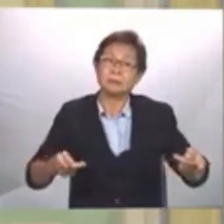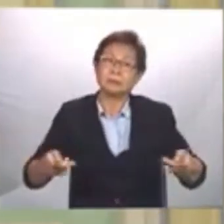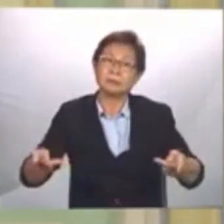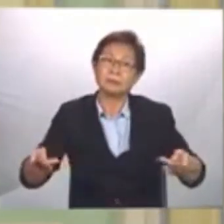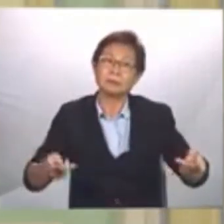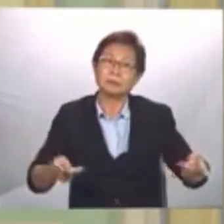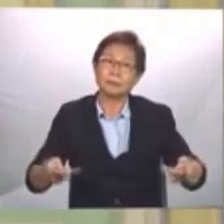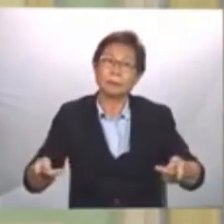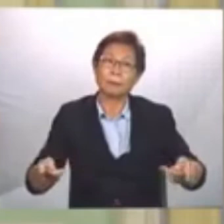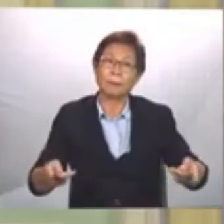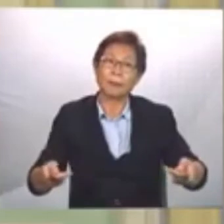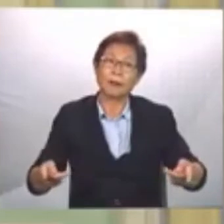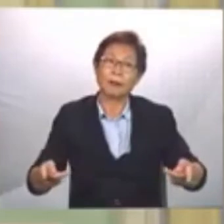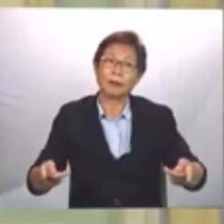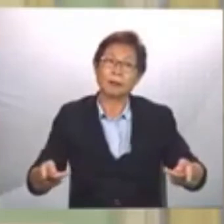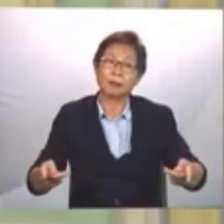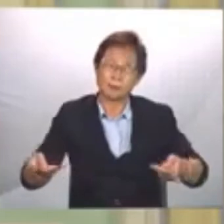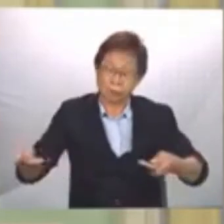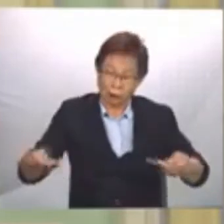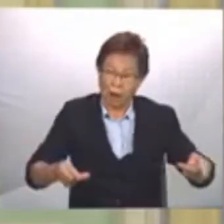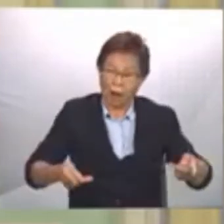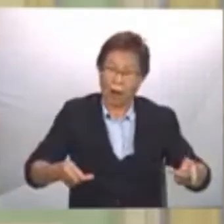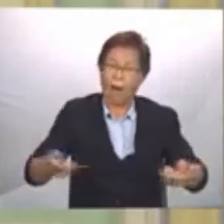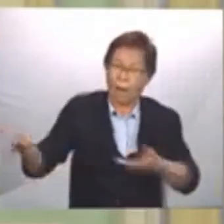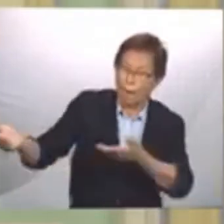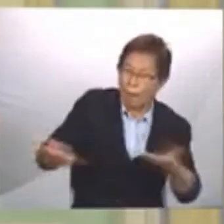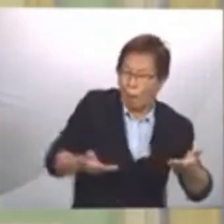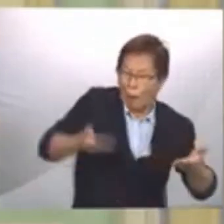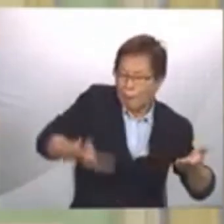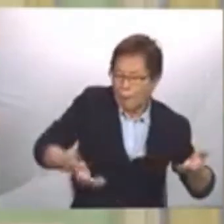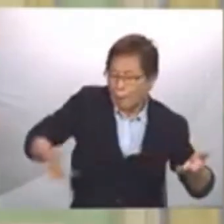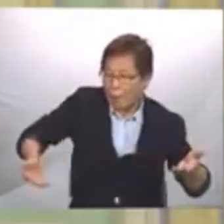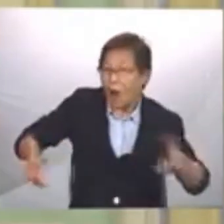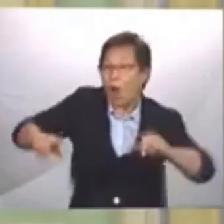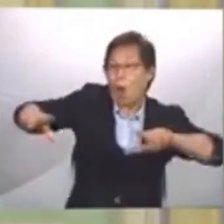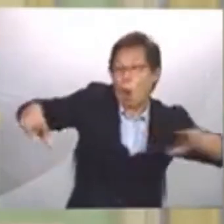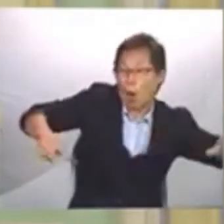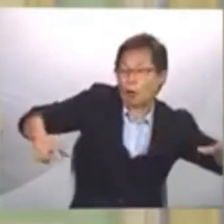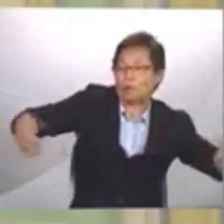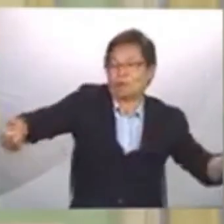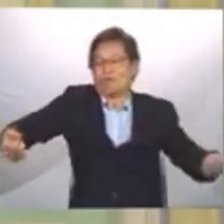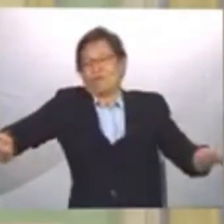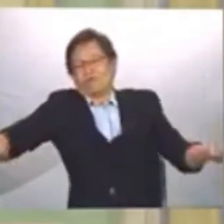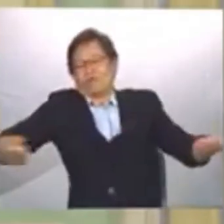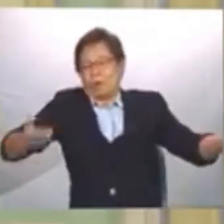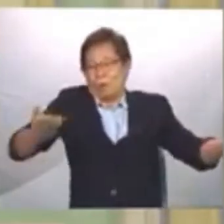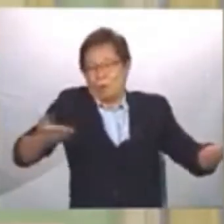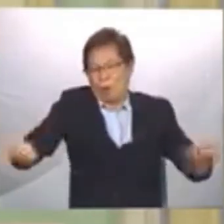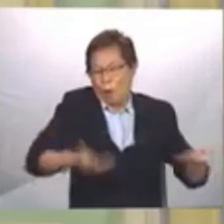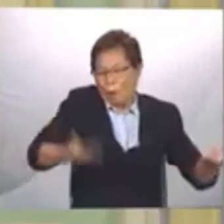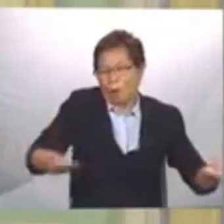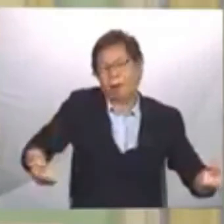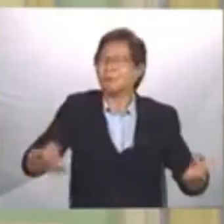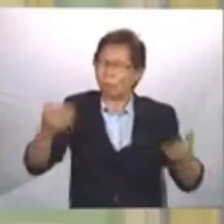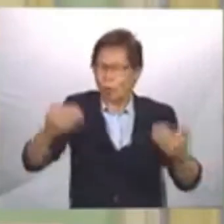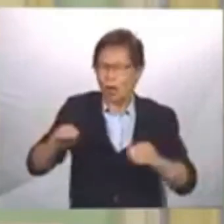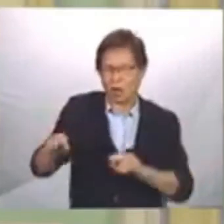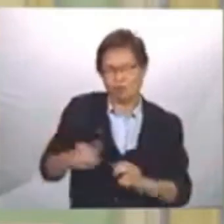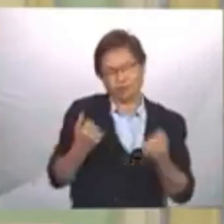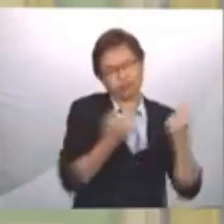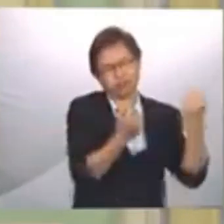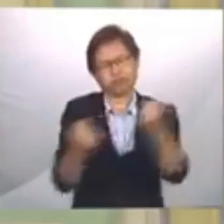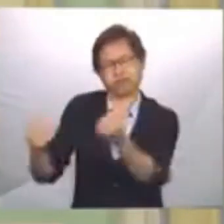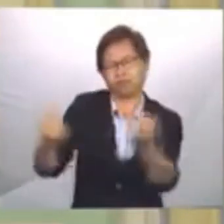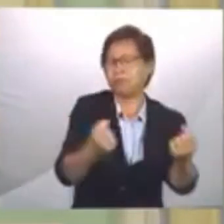kenderaan-kenderaan untuk mengangkut produk-produk makanan juga boleh bergerak seperti biasa. Ini bagi kita memastikan